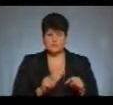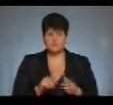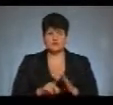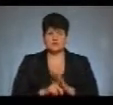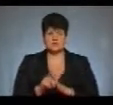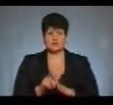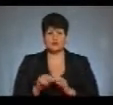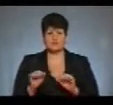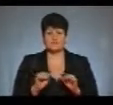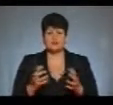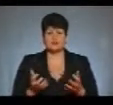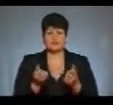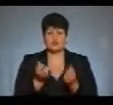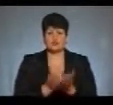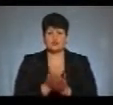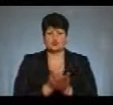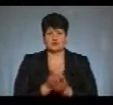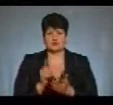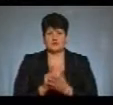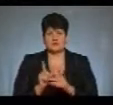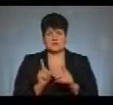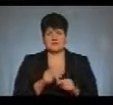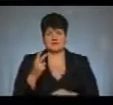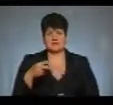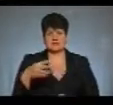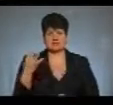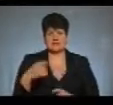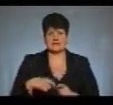служби. Вони мають подолати відстань 24 кілометри.